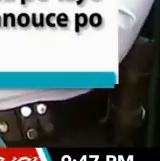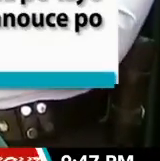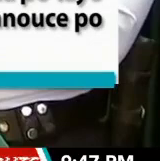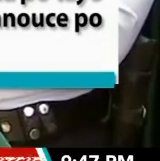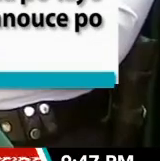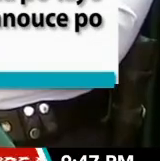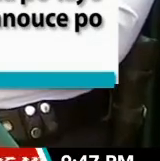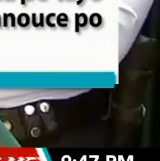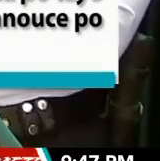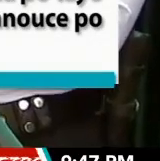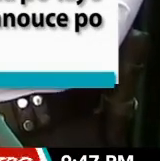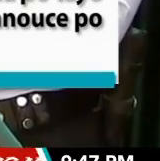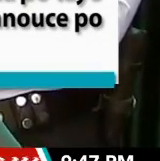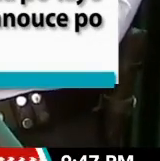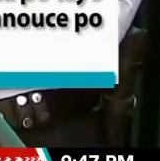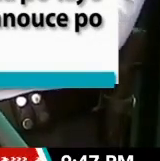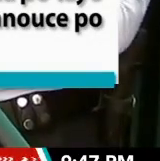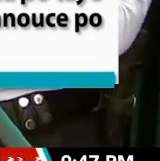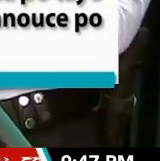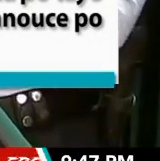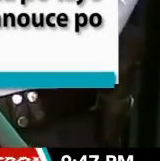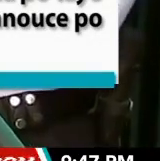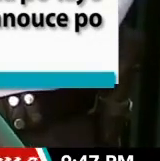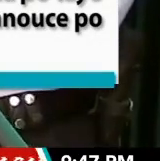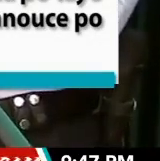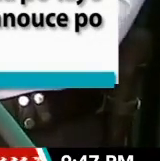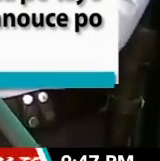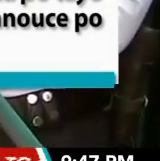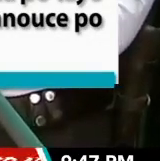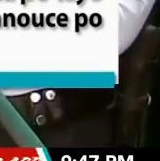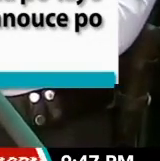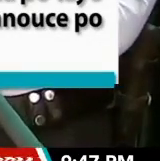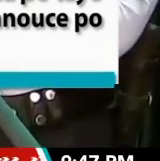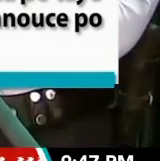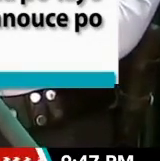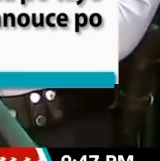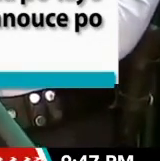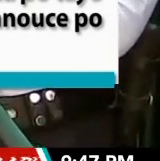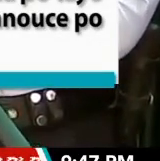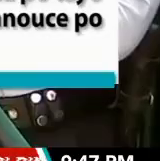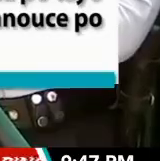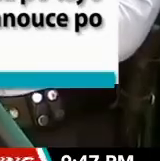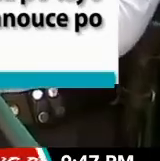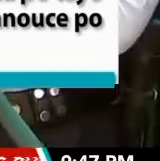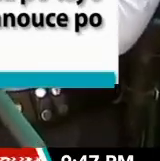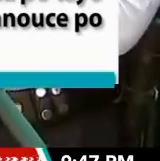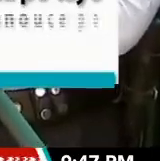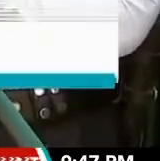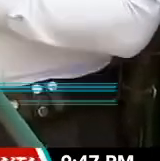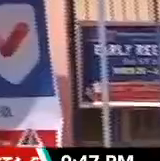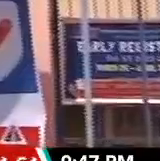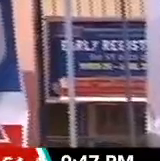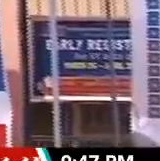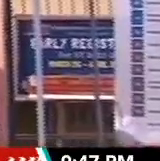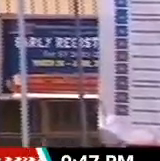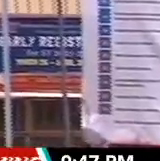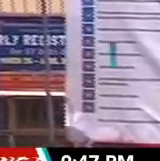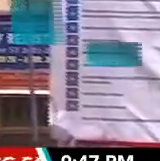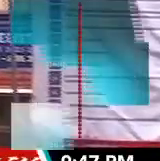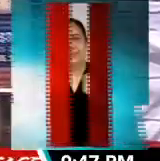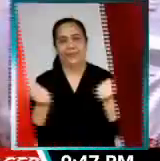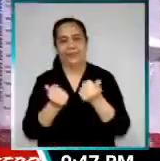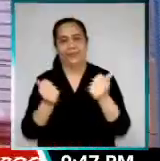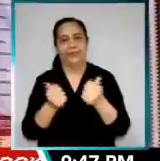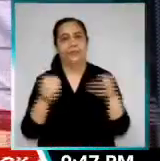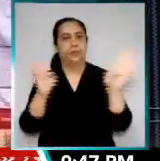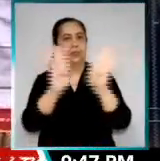supply. So mag-announce na lang daw po sila kapag nagkaroon na uli, kailan uli magkakaroon. Sarado ngayong